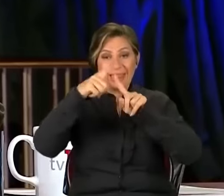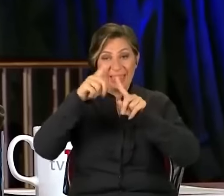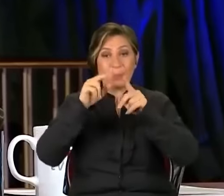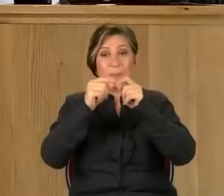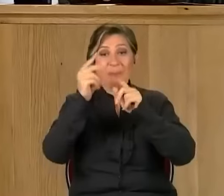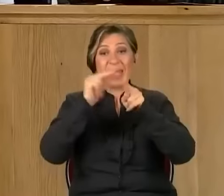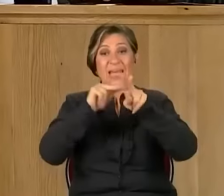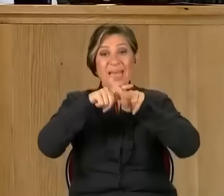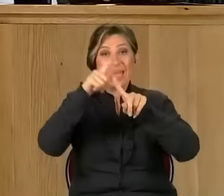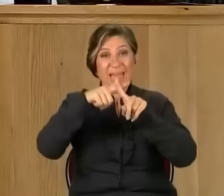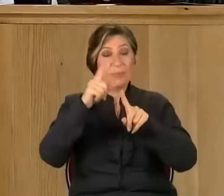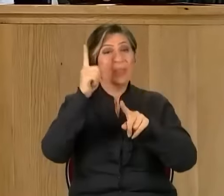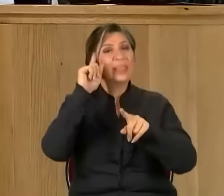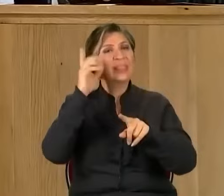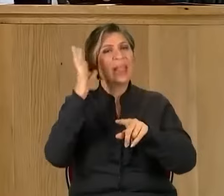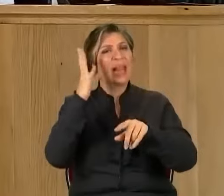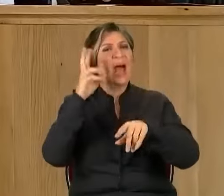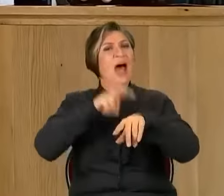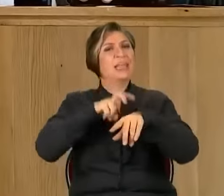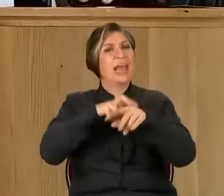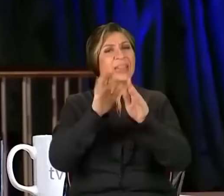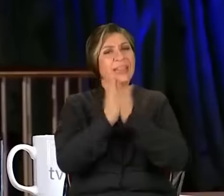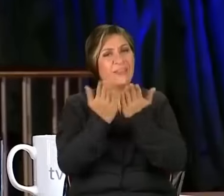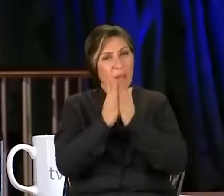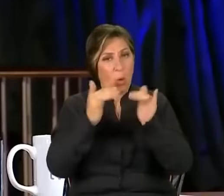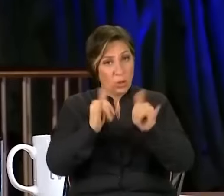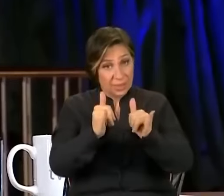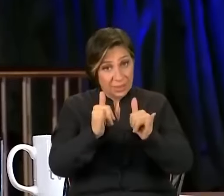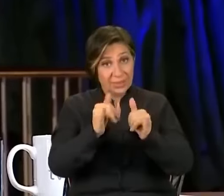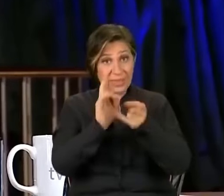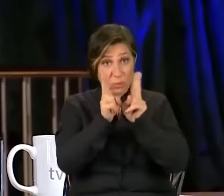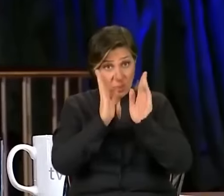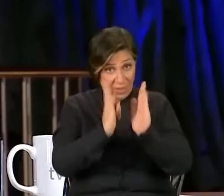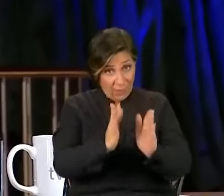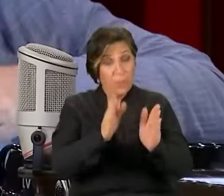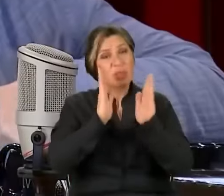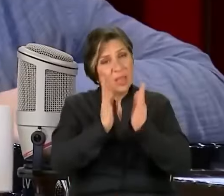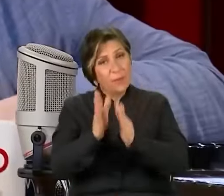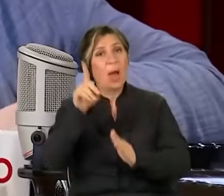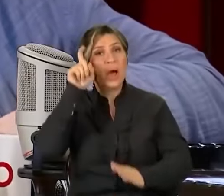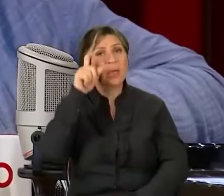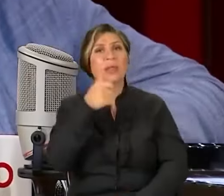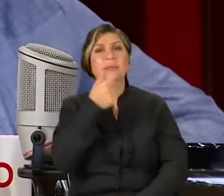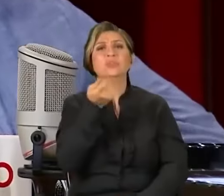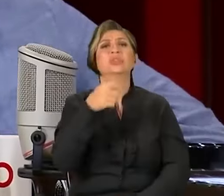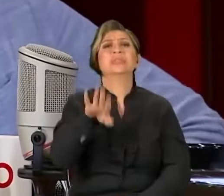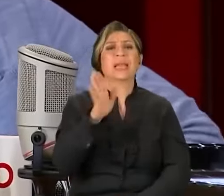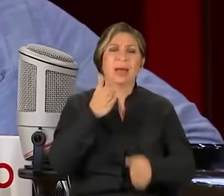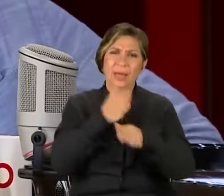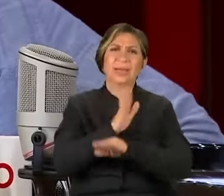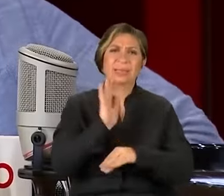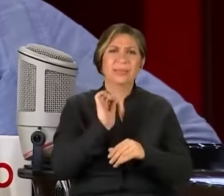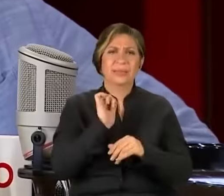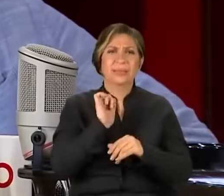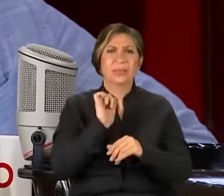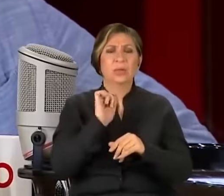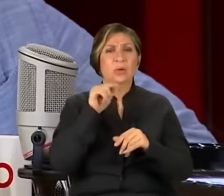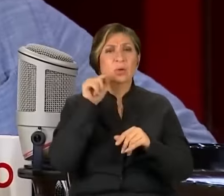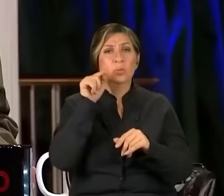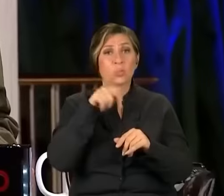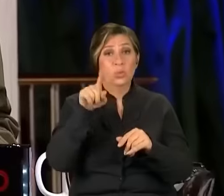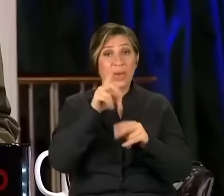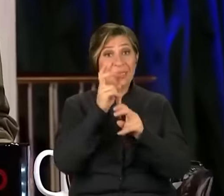burada Bir Deli'nin Hatıra Defteri'ni oynadın, oynamayı sürdürüyorsun. Değil mi? Evet, akıllı adam işi değil, evet. Gerçekten evet, öyle. Hakikaten, hakikaten